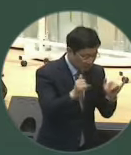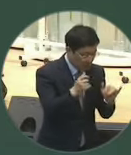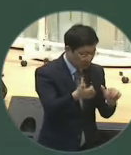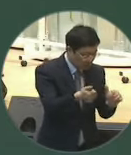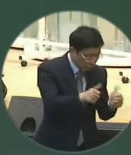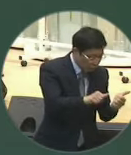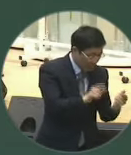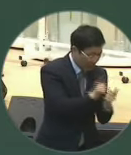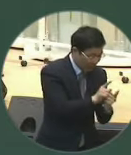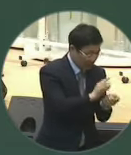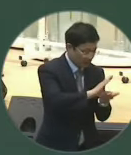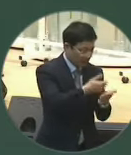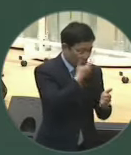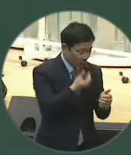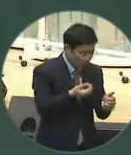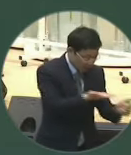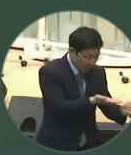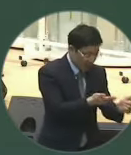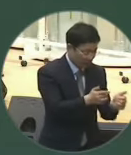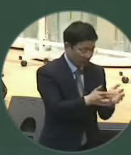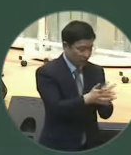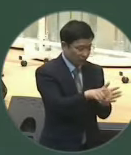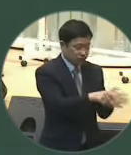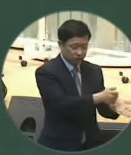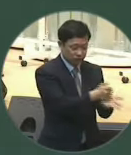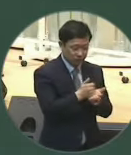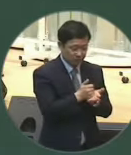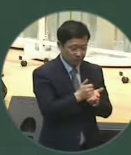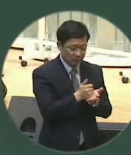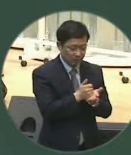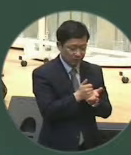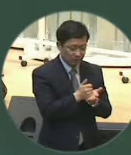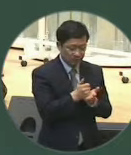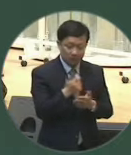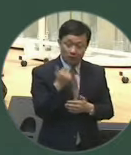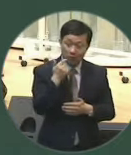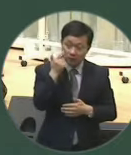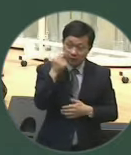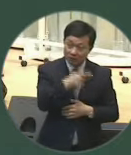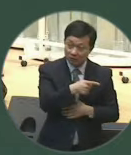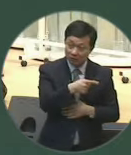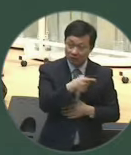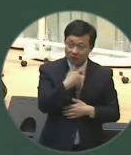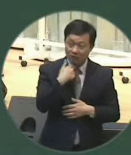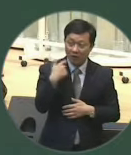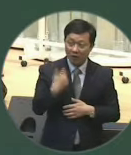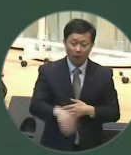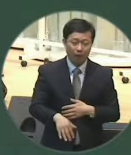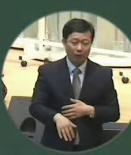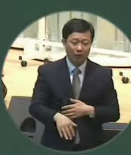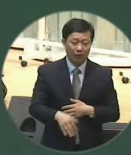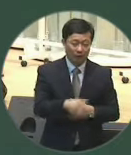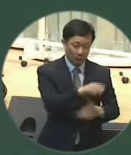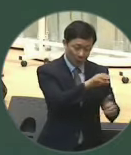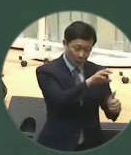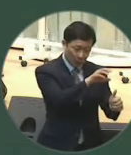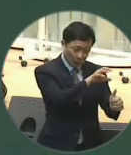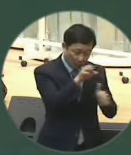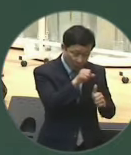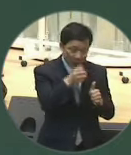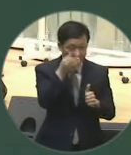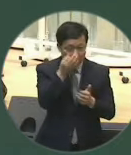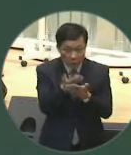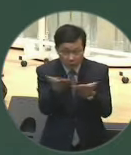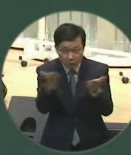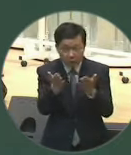영혼이 그리스도를 기다리고 그리스도를 듣고 난 뒤에 변하는 이런 현장들에도 이런 거를 보여줘야 돼요. We have to be able